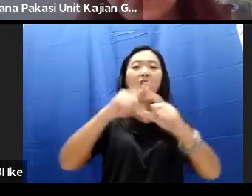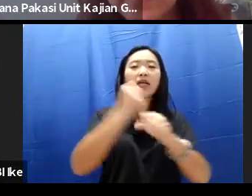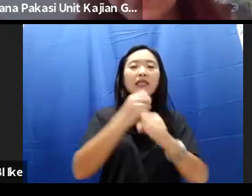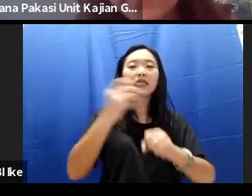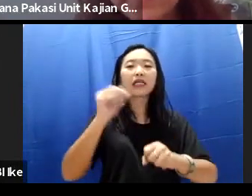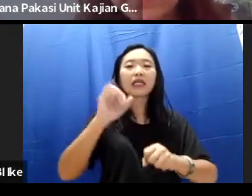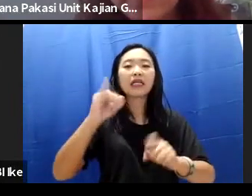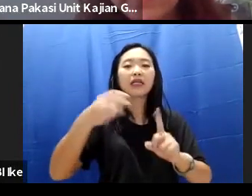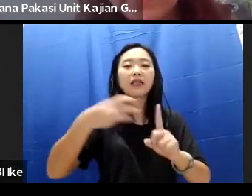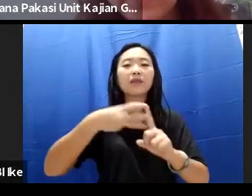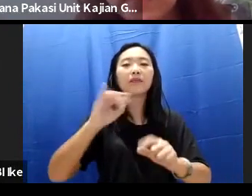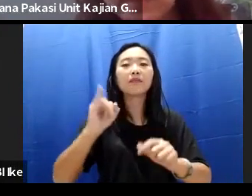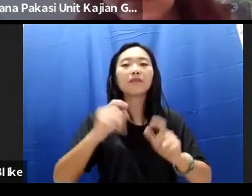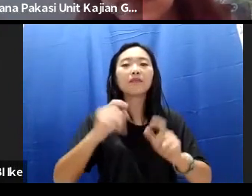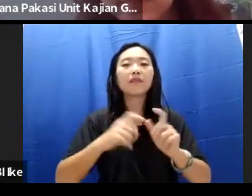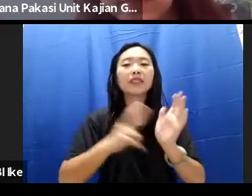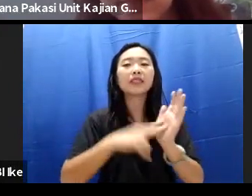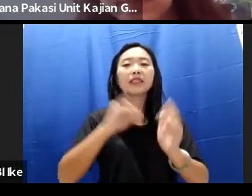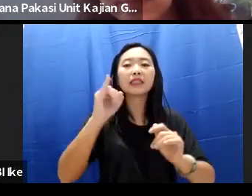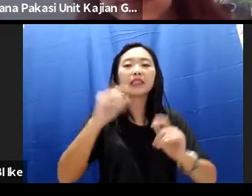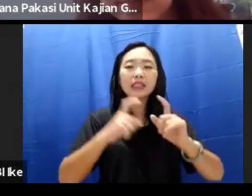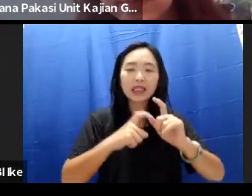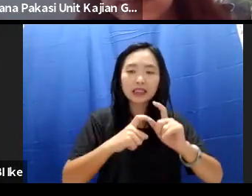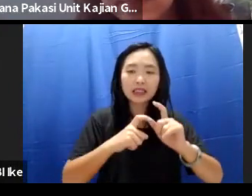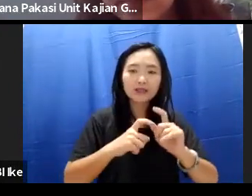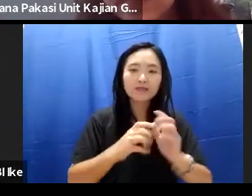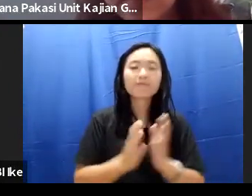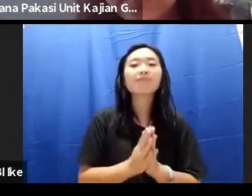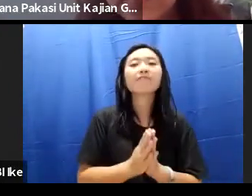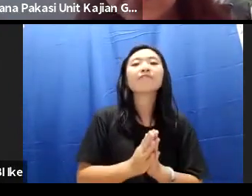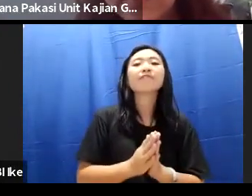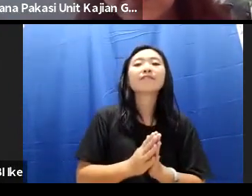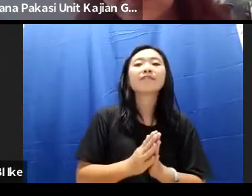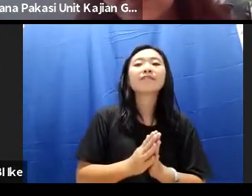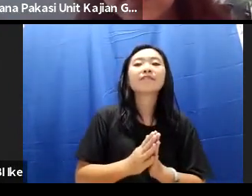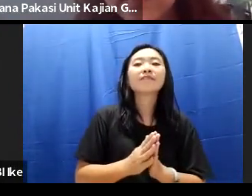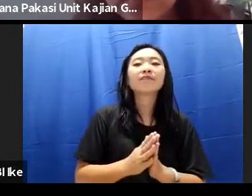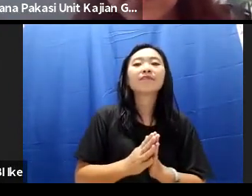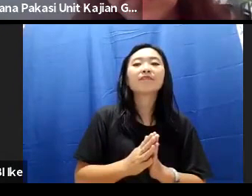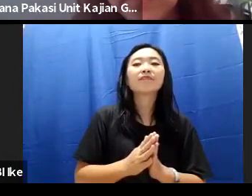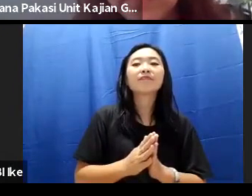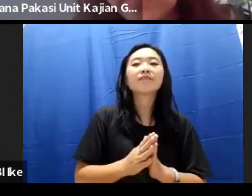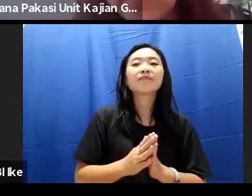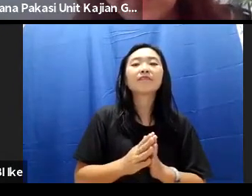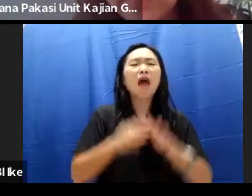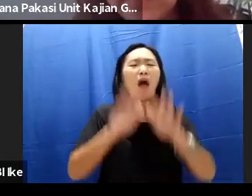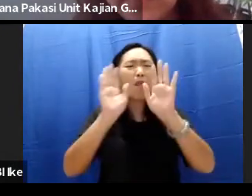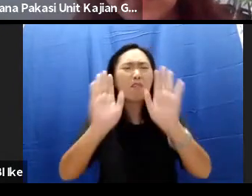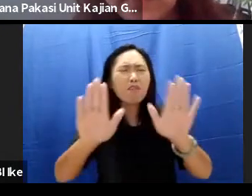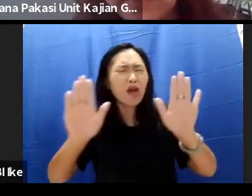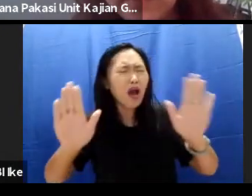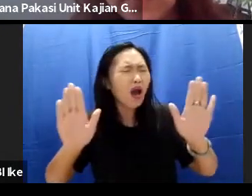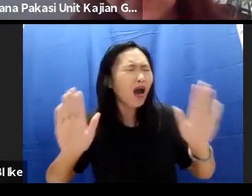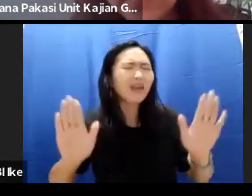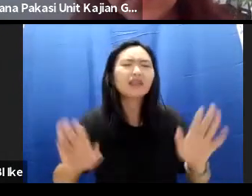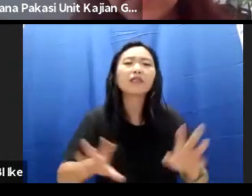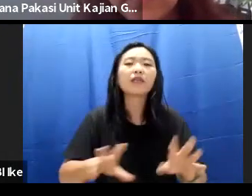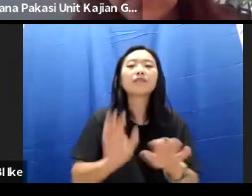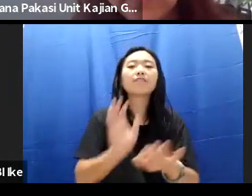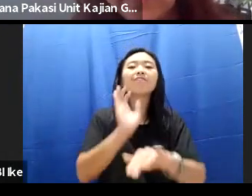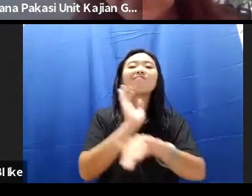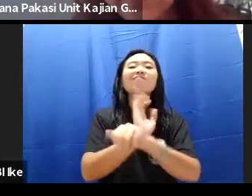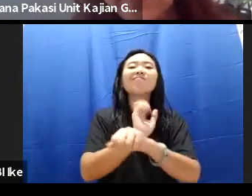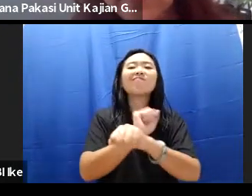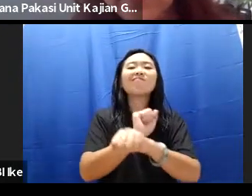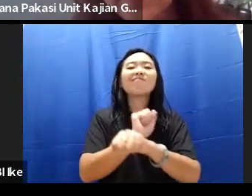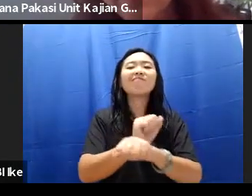menjadi konsultan di Rainforest Foundation Norwegia, koordinator penelitian profil gender Manokwari,